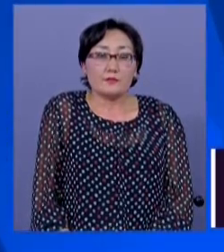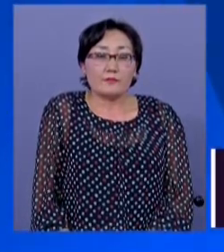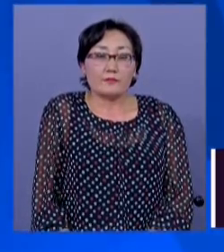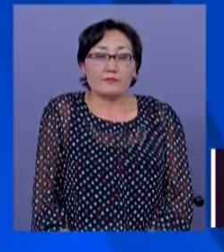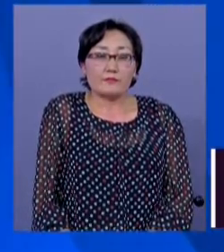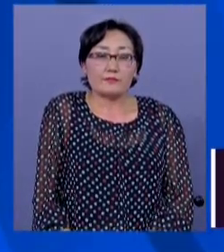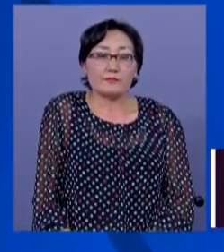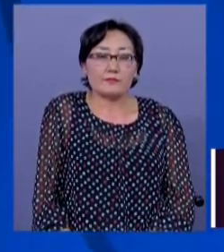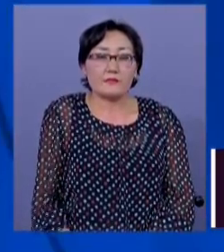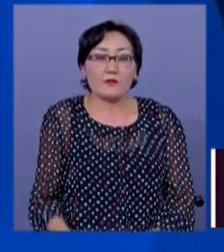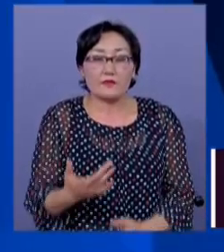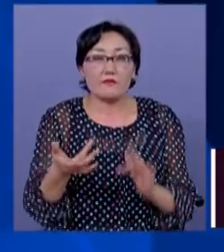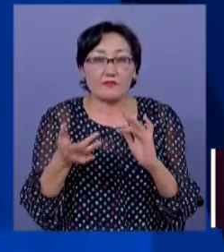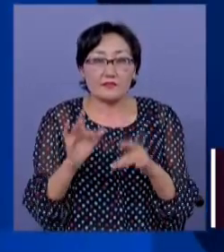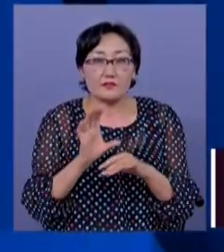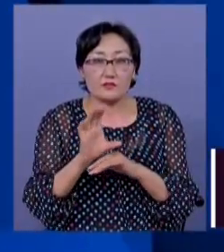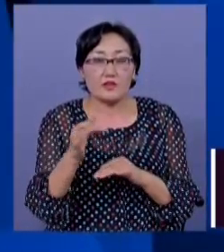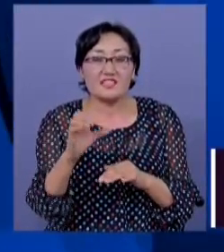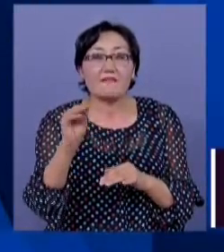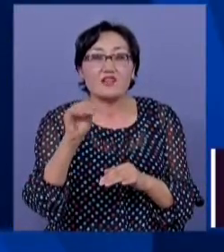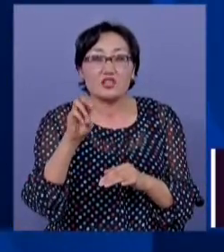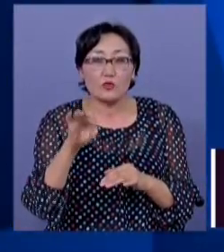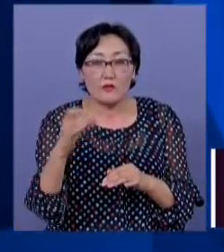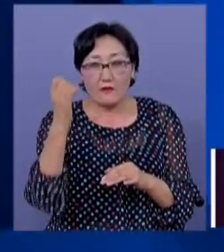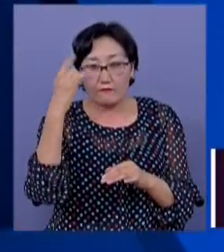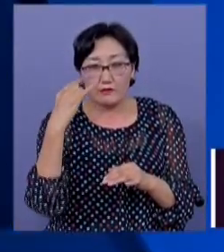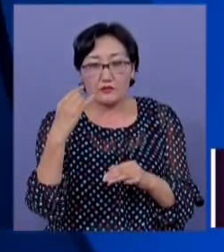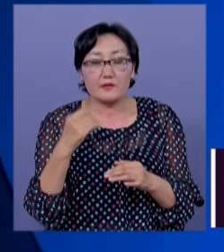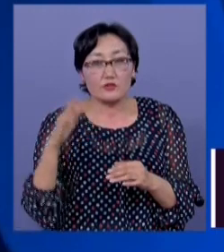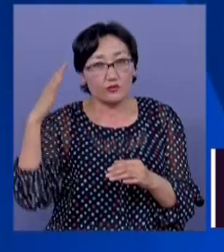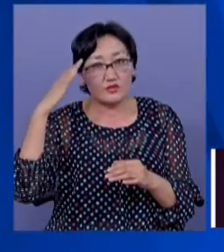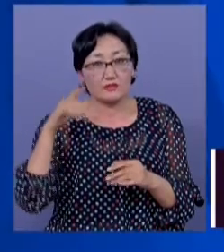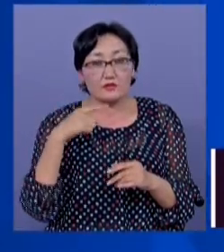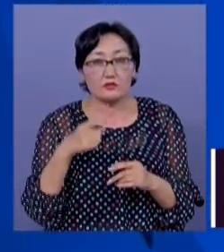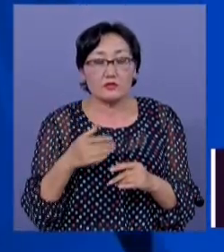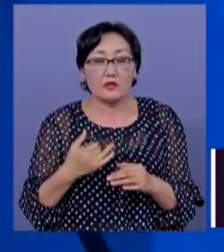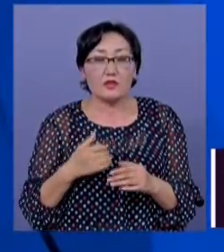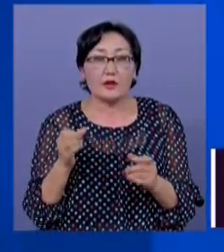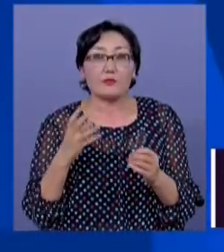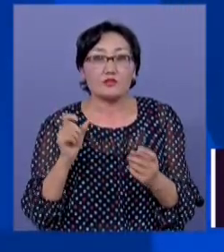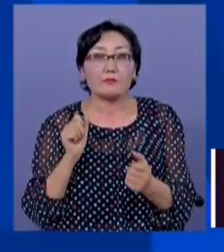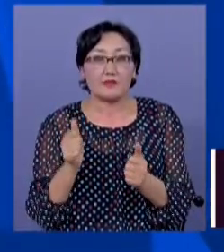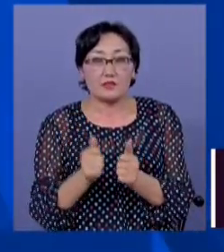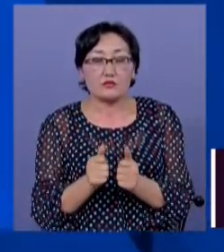Вы в интернет попадете. Почему? Где ваш жетон? Где ваша фуражка? Почему вы честь не отдаете? Я еще вам подошел. Вы подошли.